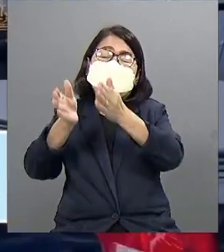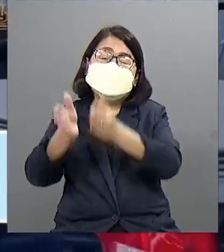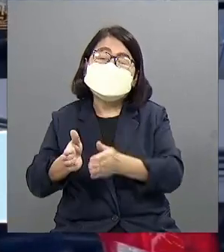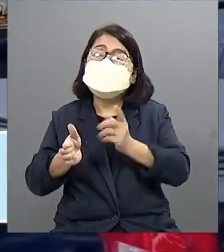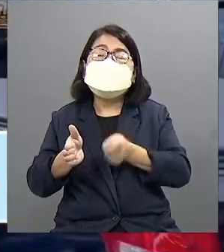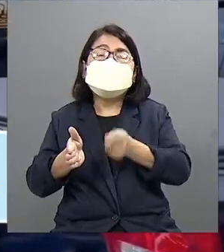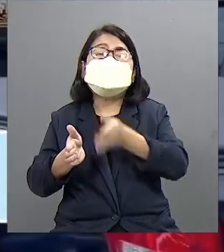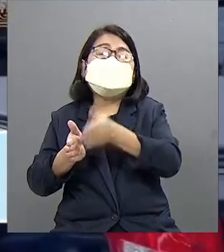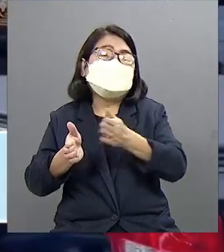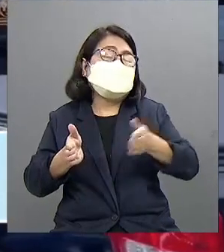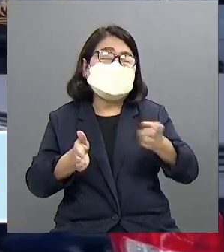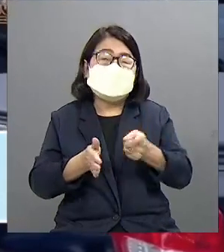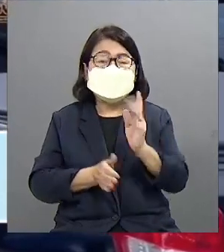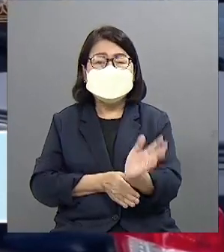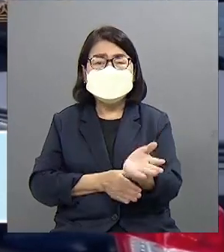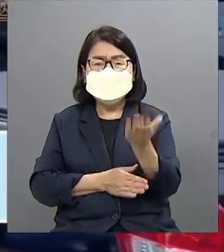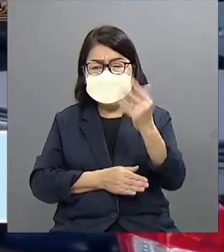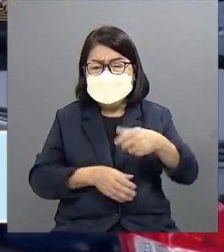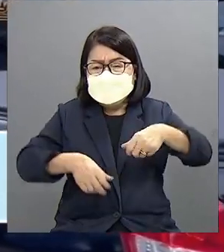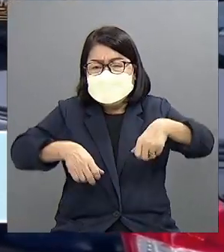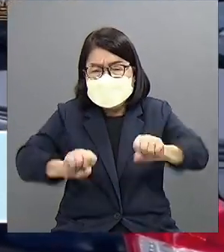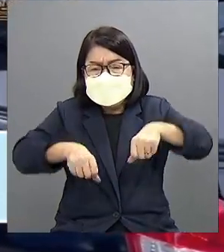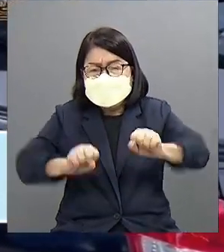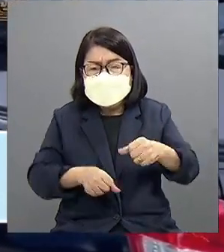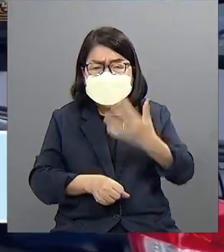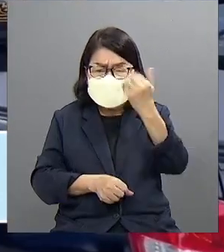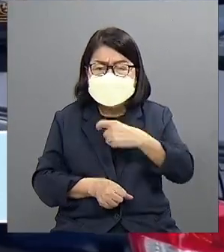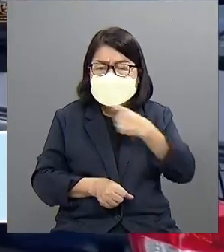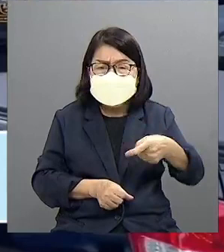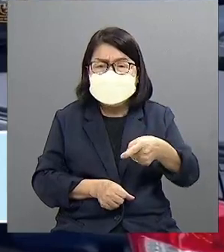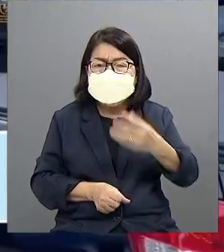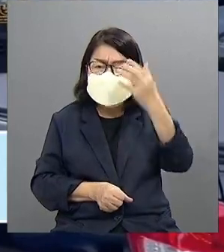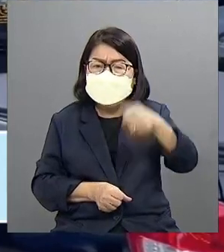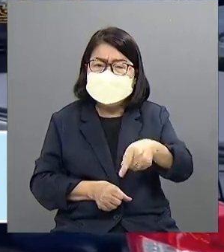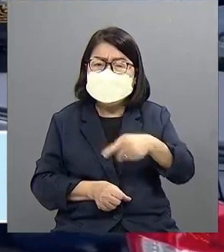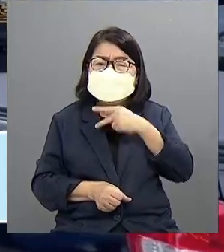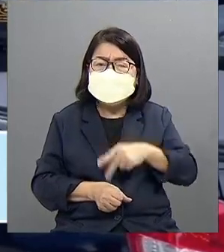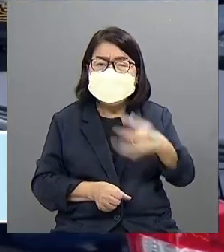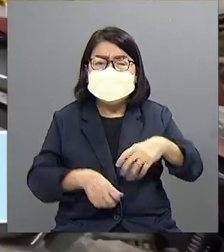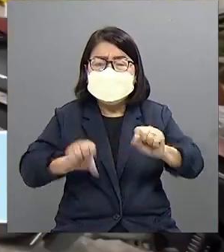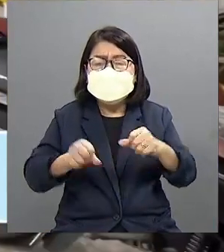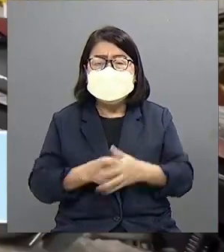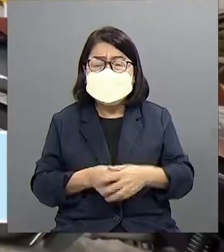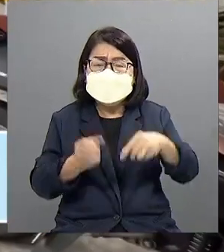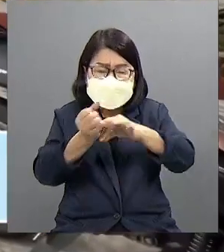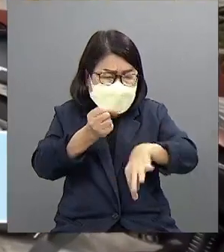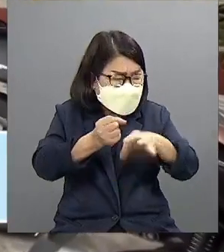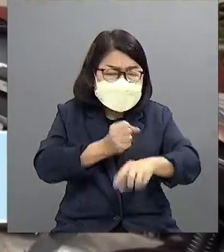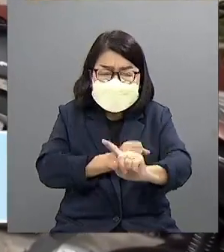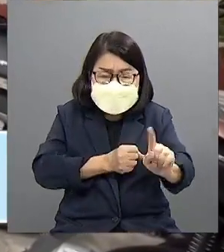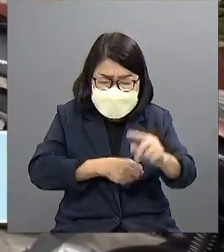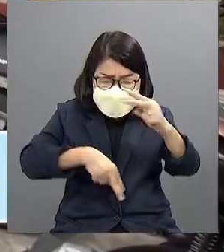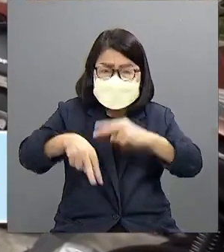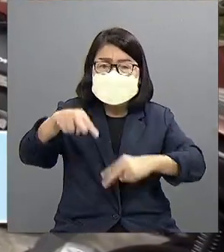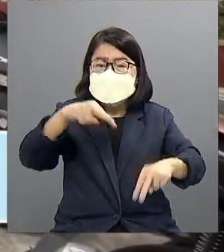ลับมาอ้าวทำไมน้ำมันมันหมดเอ๊ะหรือว่าจะเป็นเพราะรถเก่าเอ๊ะหรือว่าน้ำมันมันรั่วนะแต่พอสงสั